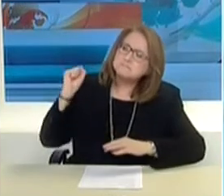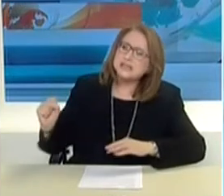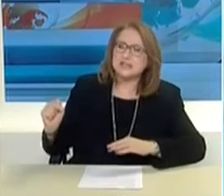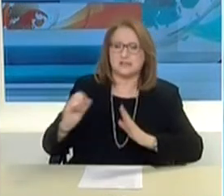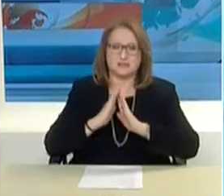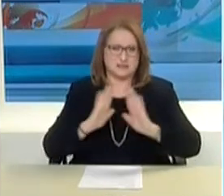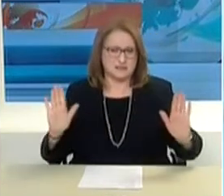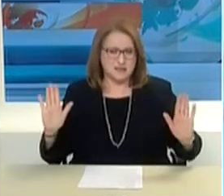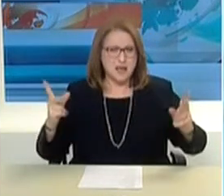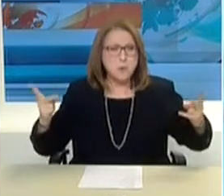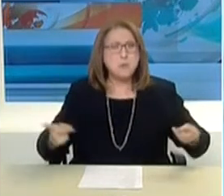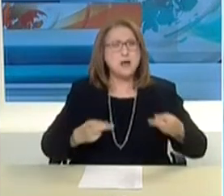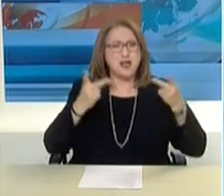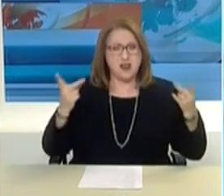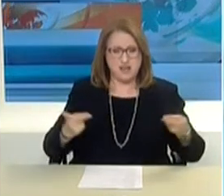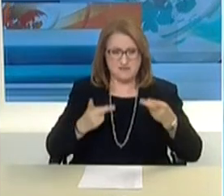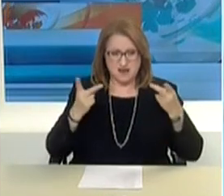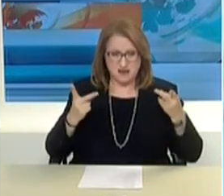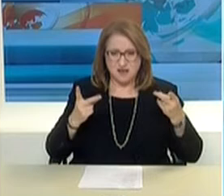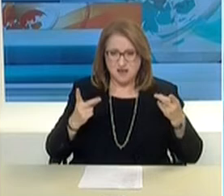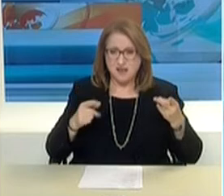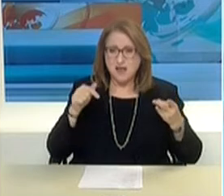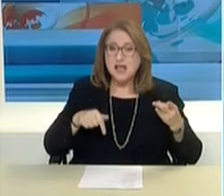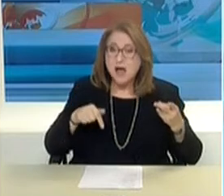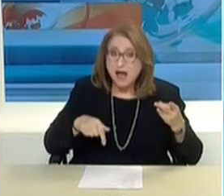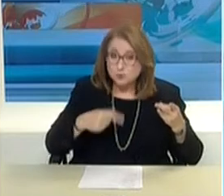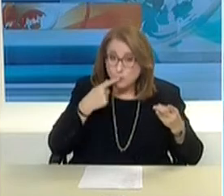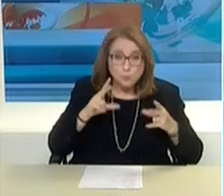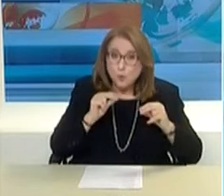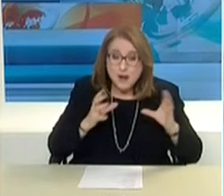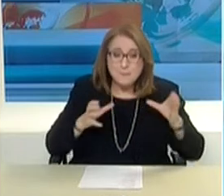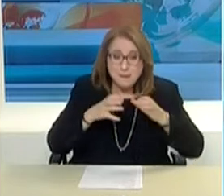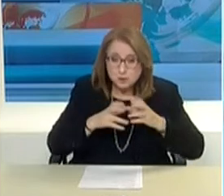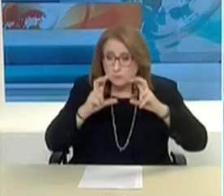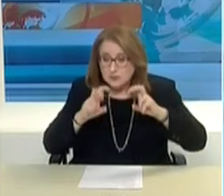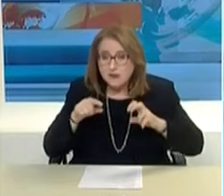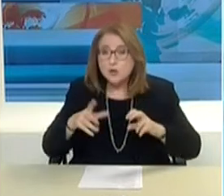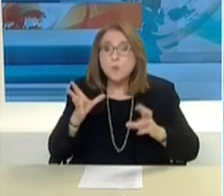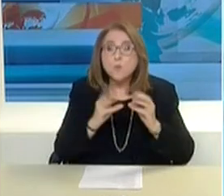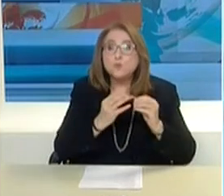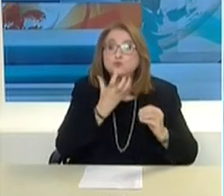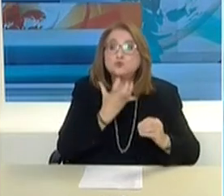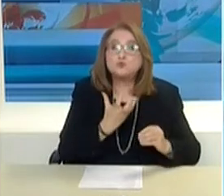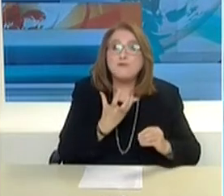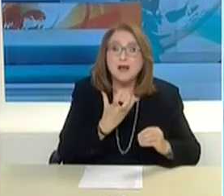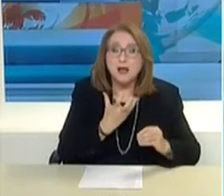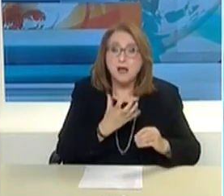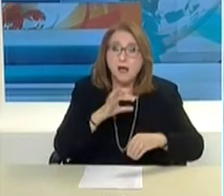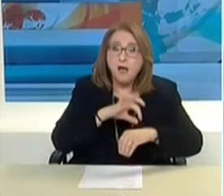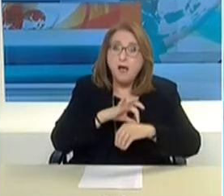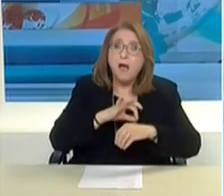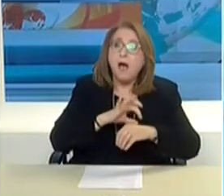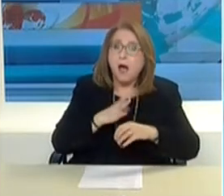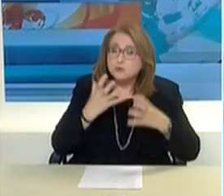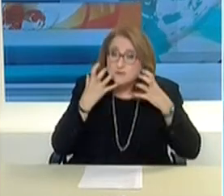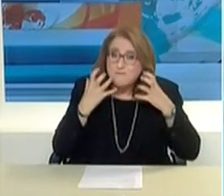Αυτό που βλέπουμε και διαχειριζόμαστε σήμερα αφορά τα σοβαρά κρούσματα της νόσου σε ηλικιωμένους και ομάδες